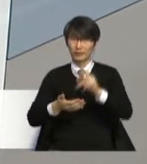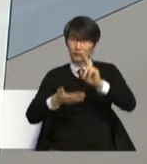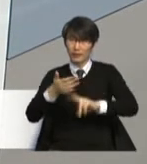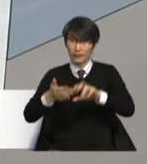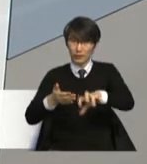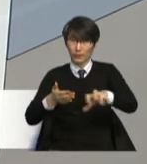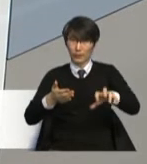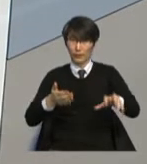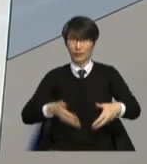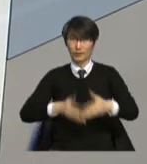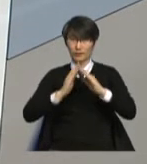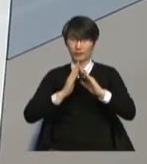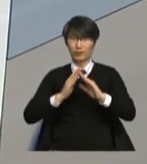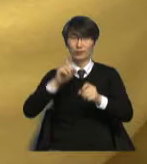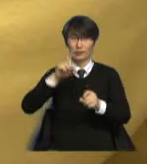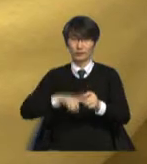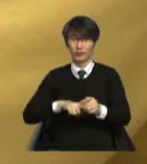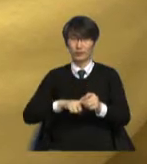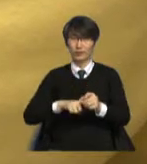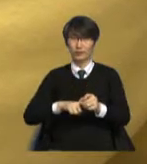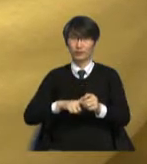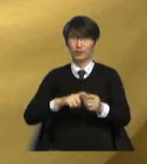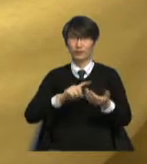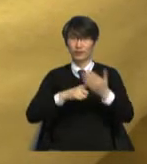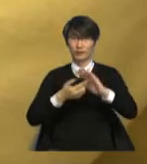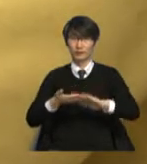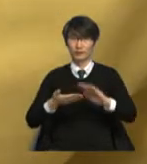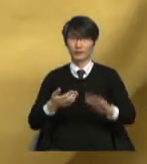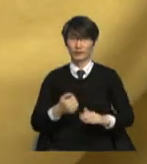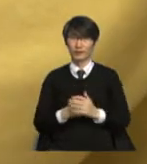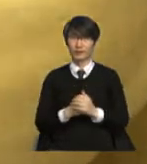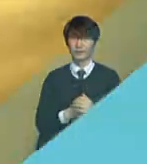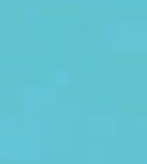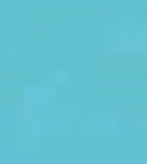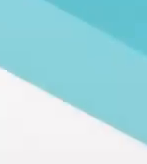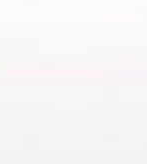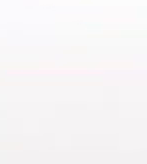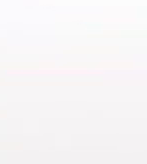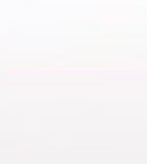차례 기반 구축 지원을 위한 것이라고 후 관계자는 설명했습니다